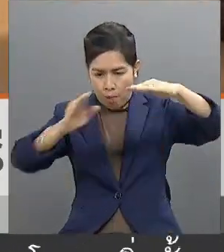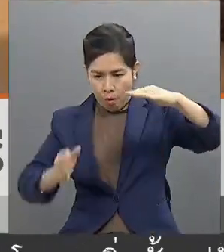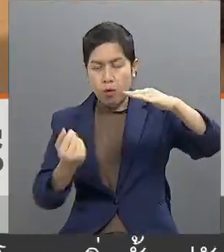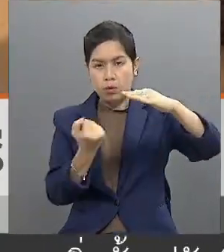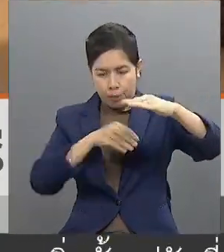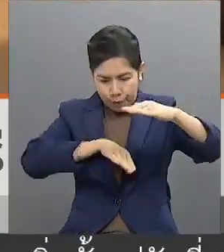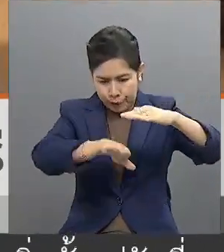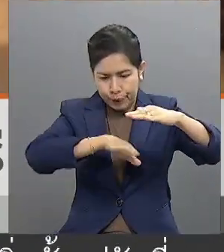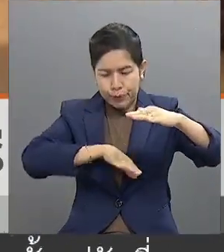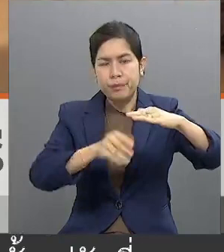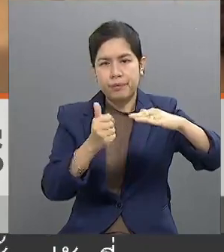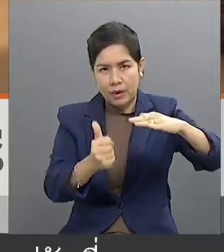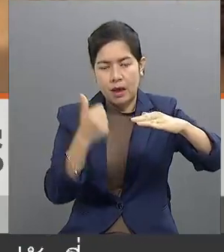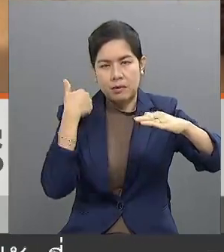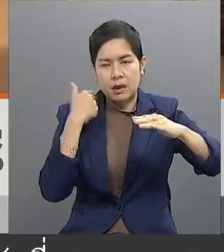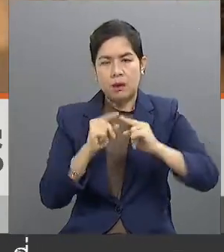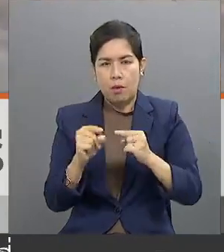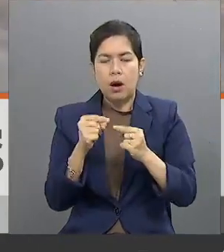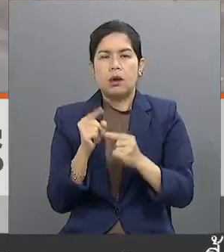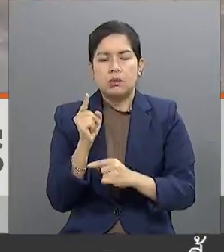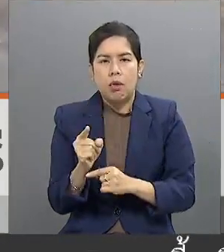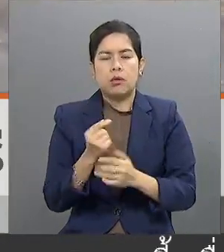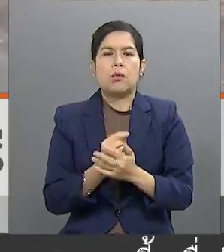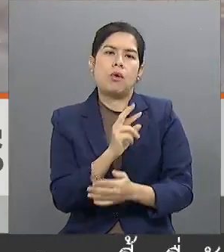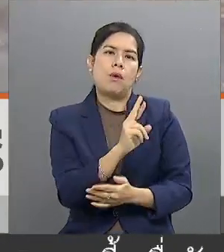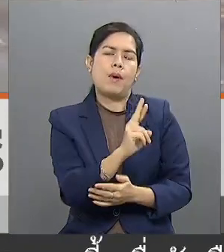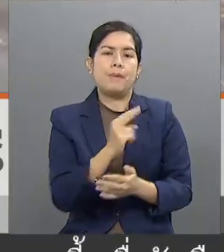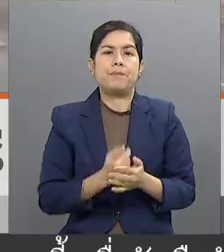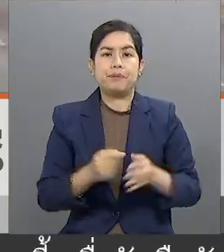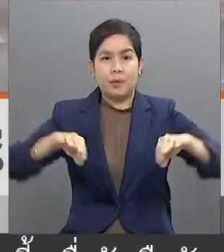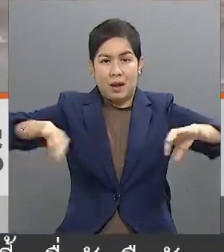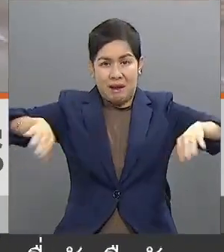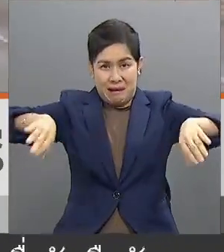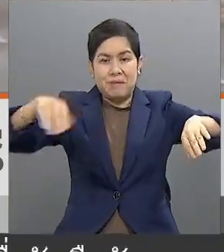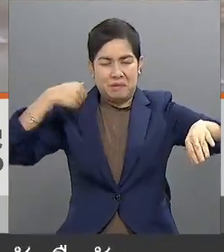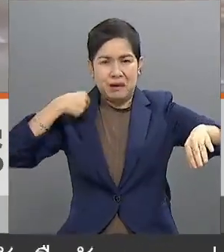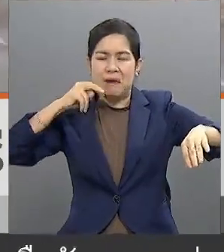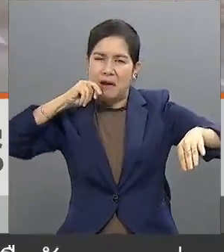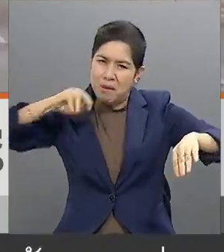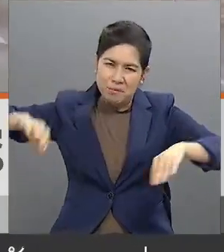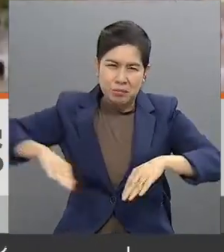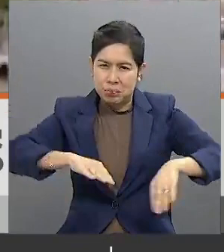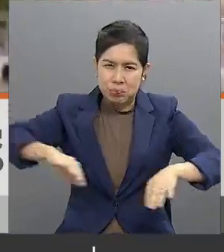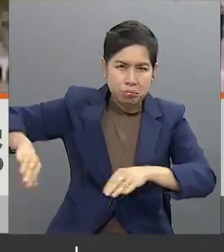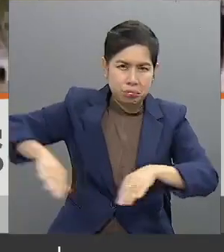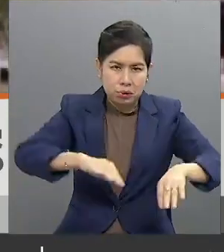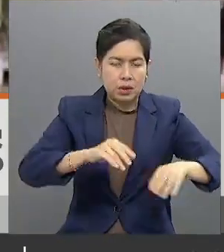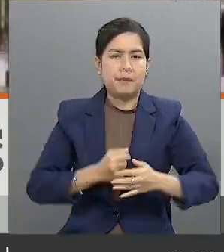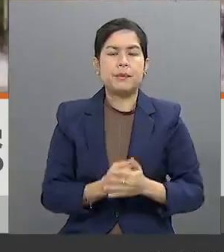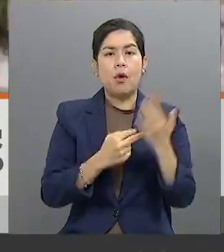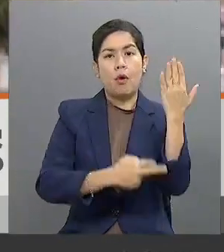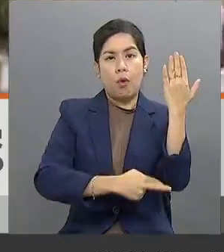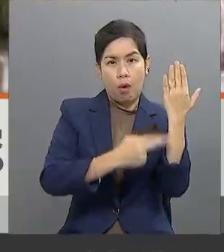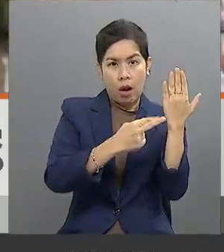ระวังเพราะว่ากระแสน้ำในคลองยางข้างอุโมงค์ยังคงเ****วกรากส่วนโรงแรมและสถานที่พักที่ได้รับผลกระทบ